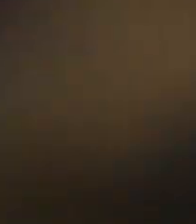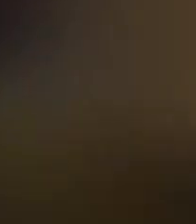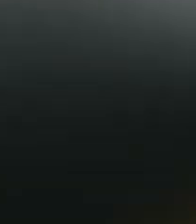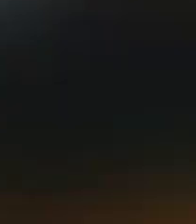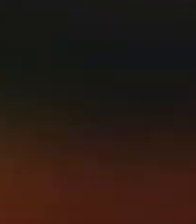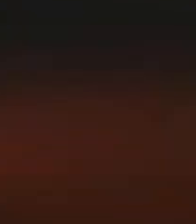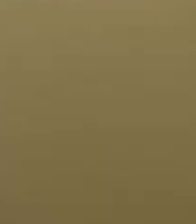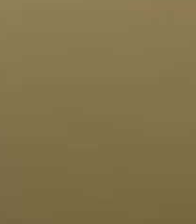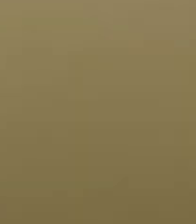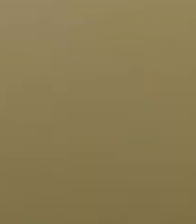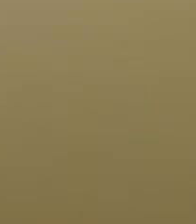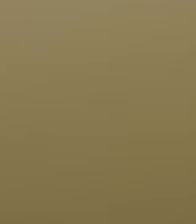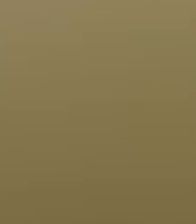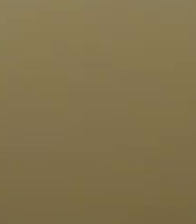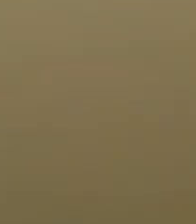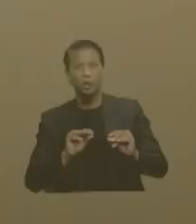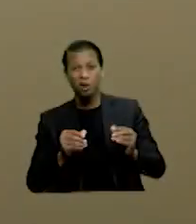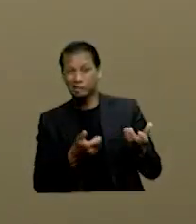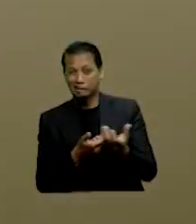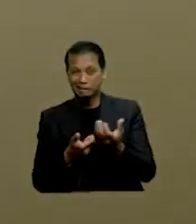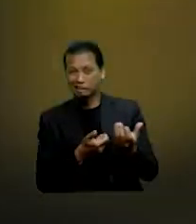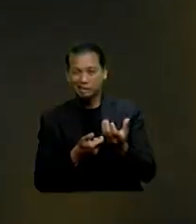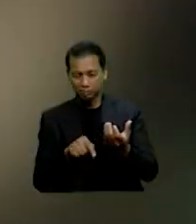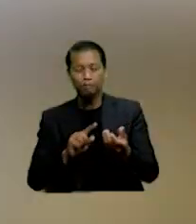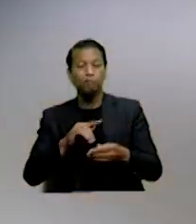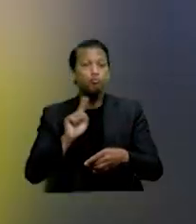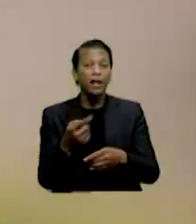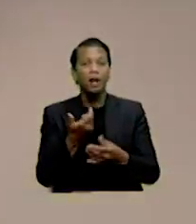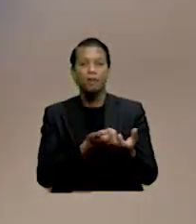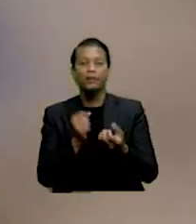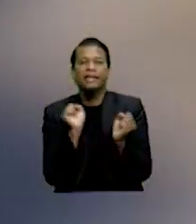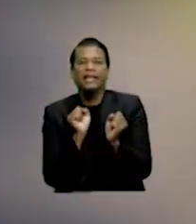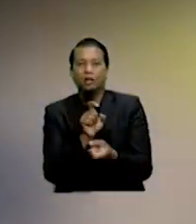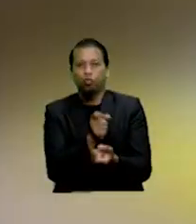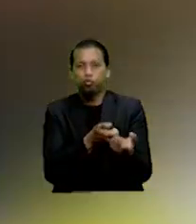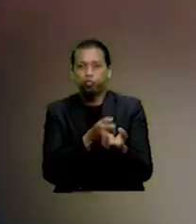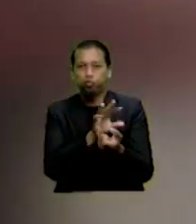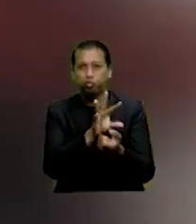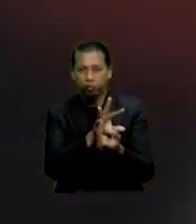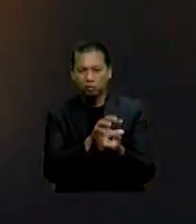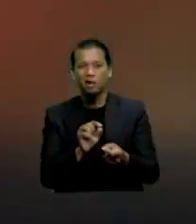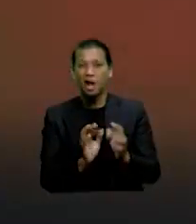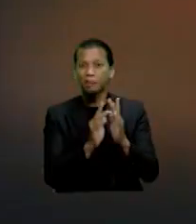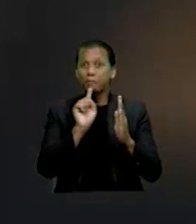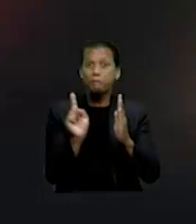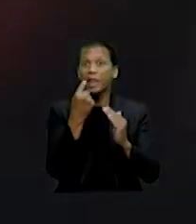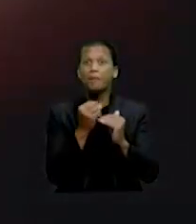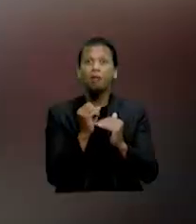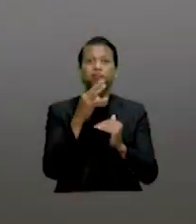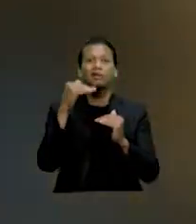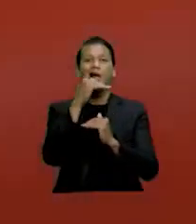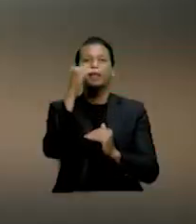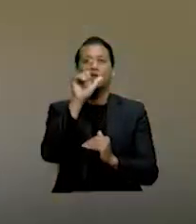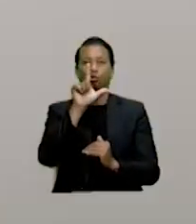Jakarta Selatan saat ini petugas pemadam Tengah melakukan pendinginan di dalam gedung api pertama kali terlihat di lantai 7 Hingga